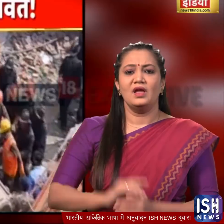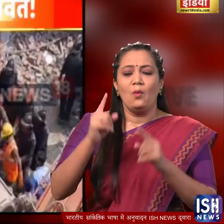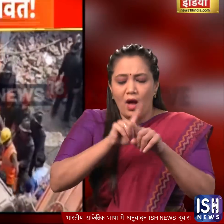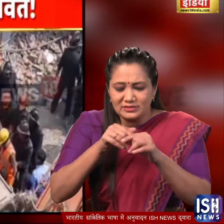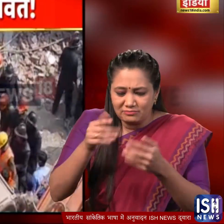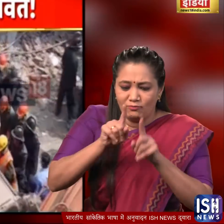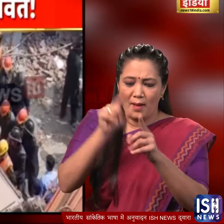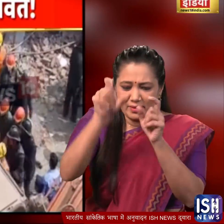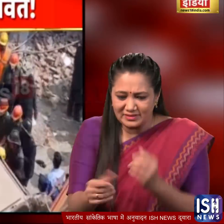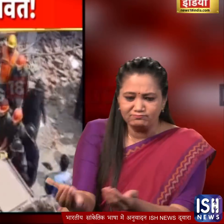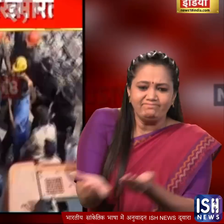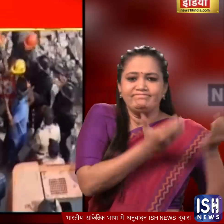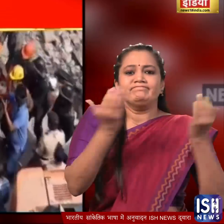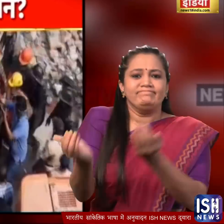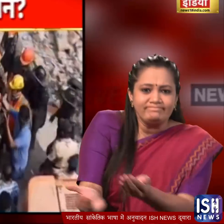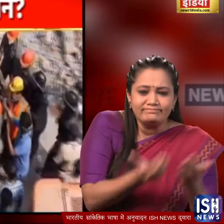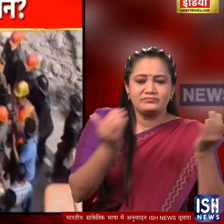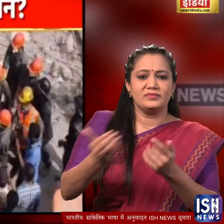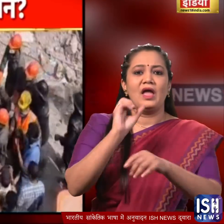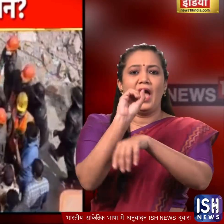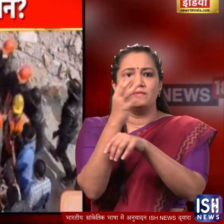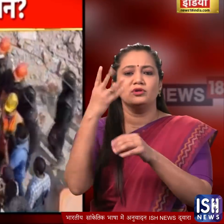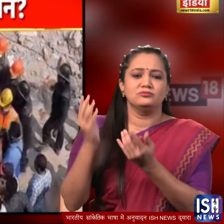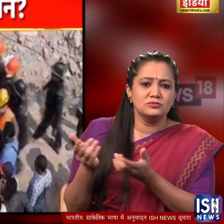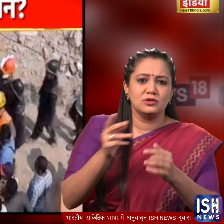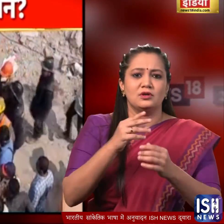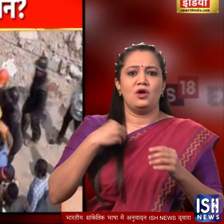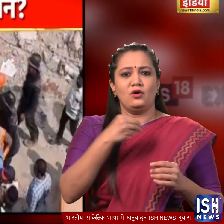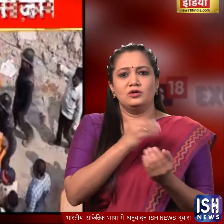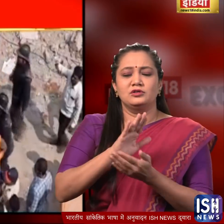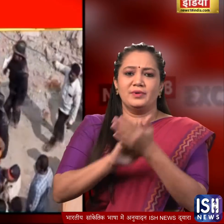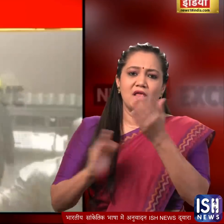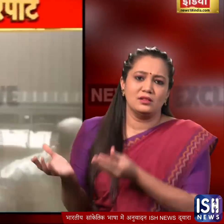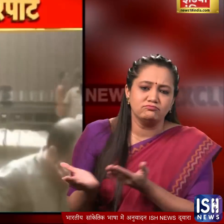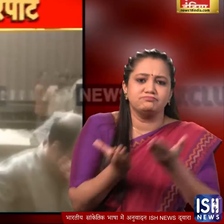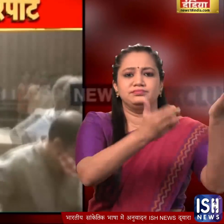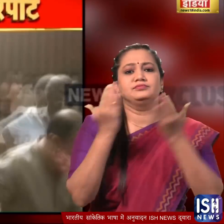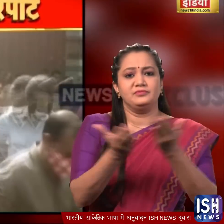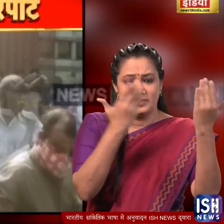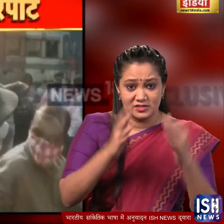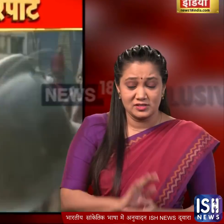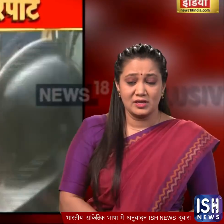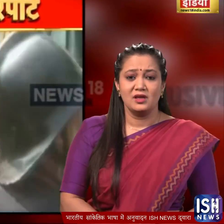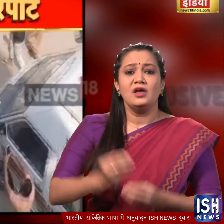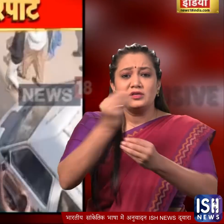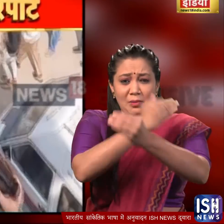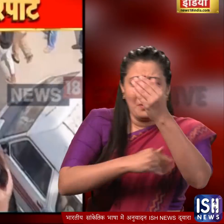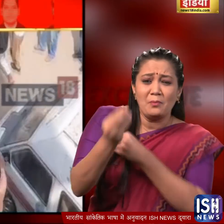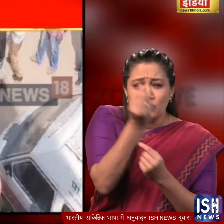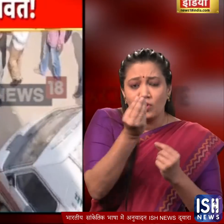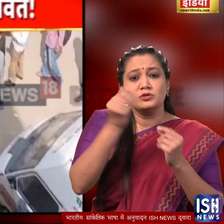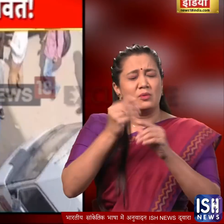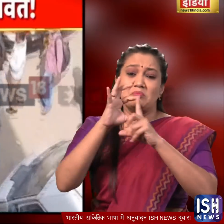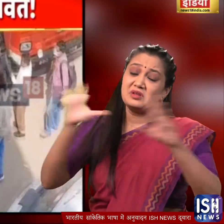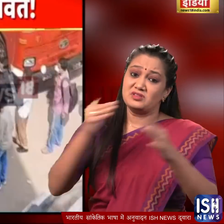एक एक करके मलबे में दबे लोगों को बाहर निकाला गया और एम्बुलेंस में अस्पताल भेजा गया। मलबे में दबने से कुछ लोगों को मामूली चोटें आईं, जबकि कुछ लोग बुरी तरह